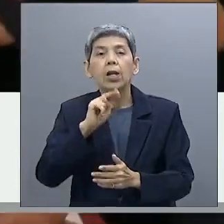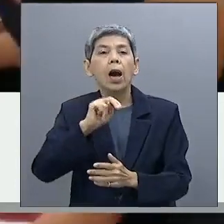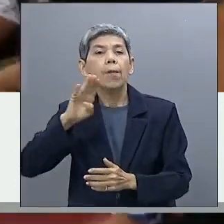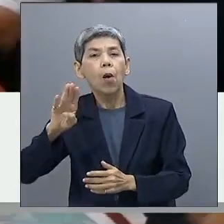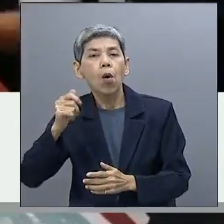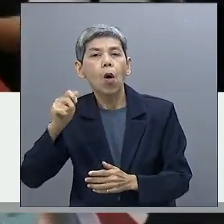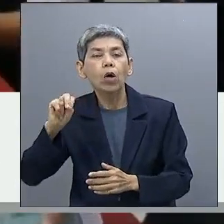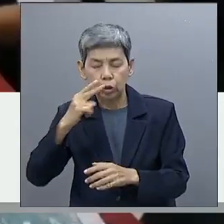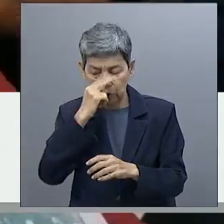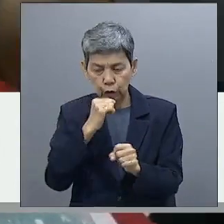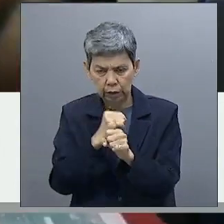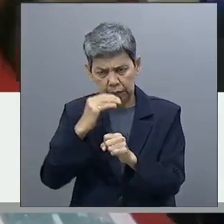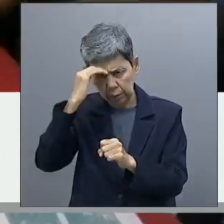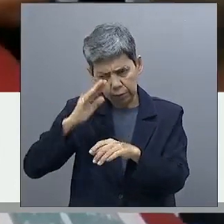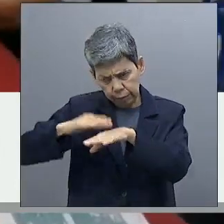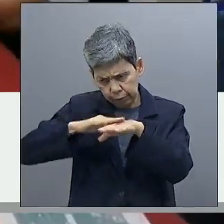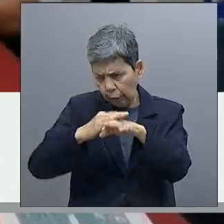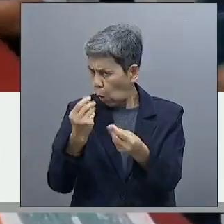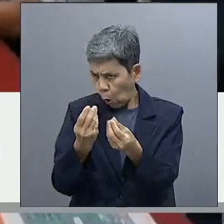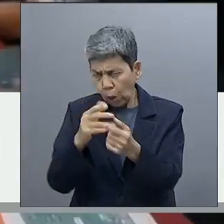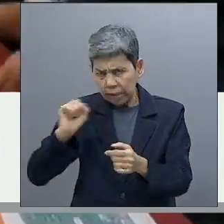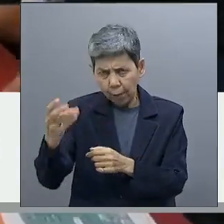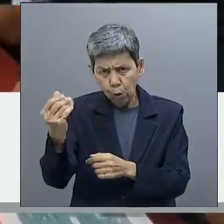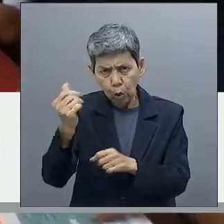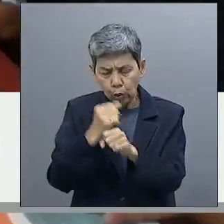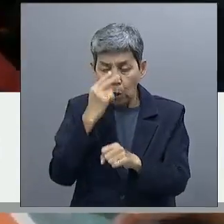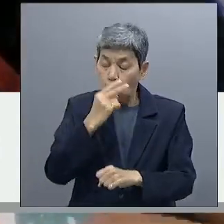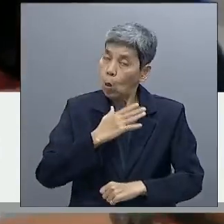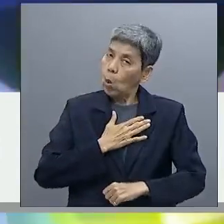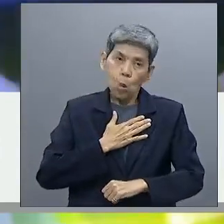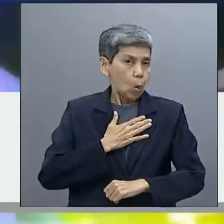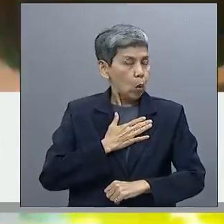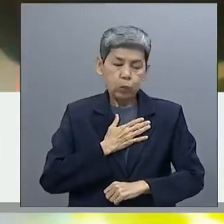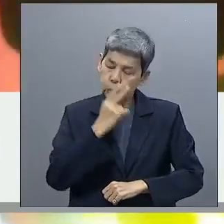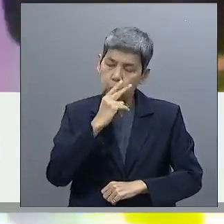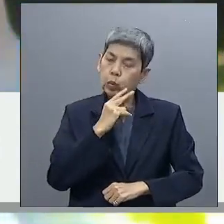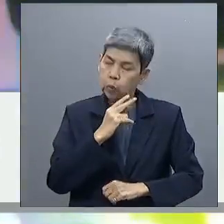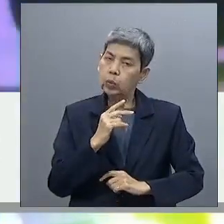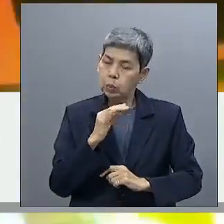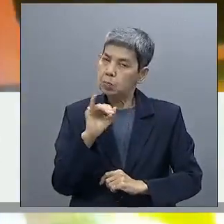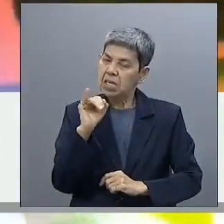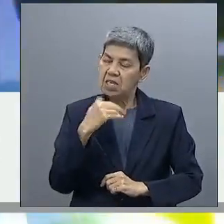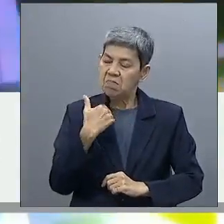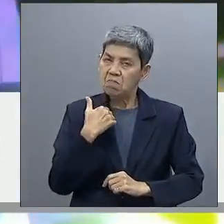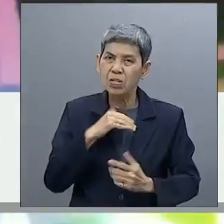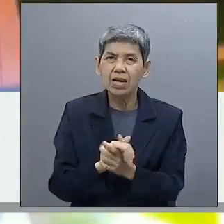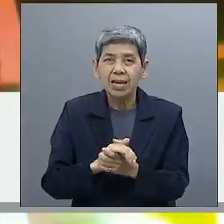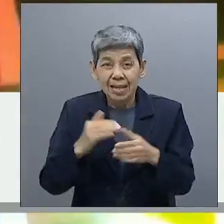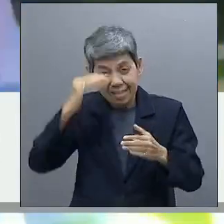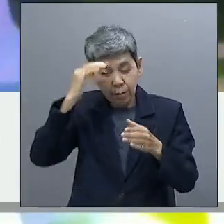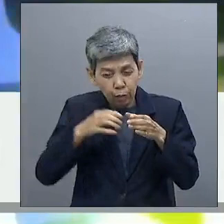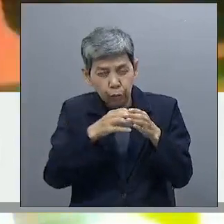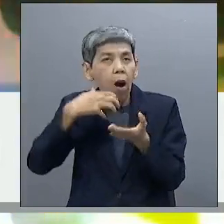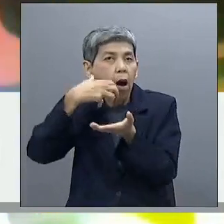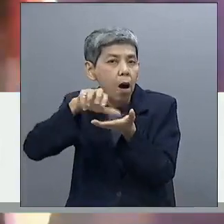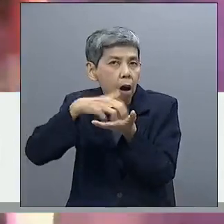เร่งรัดตำรวจให้จับกลุ่มมือปืนที่ก่อเหตุเพราะว่าเป็นคดีสะเทือนขวัญในพื้นที่ทางชุดคลี่คลายคดีก็ให้